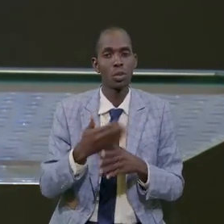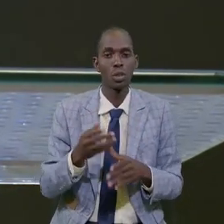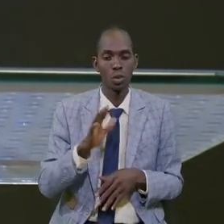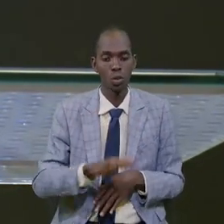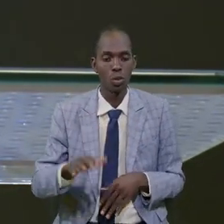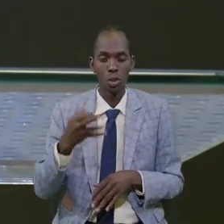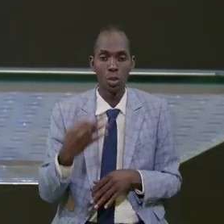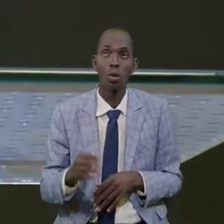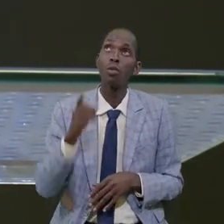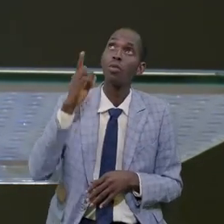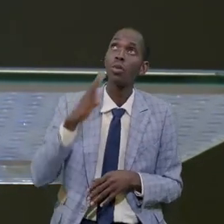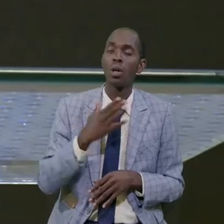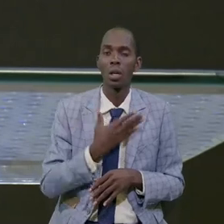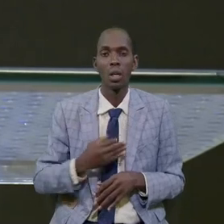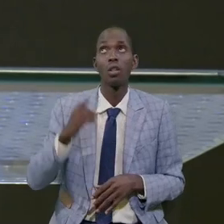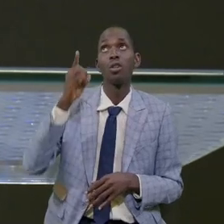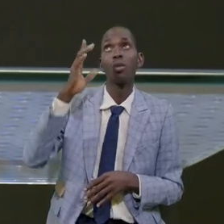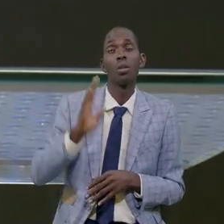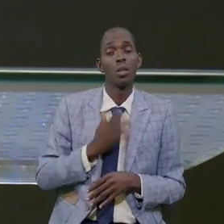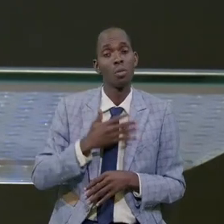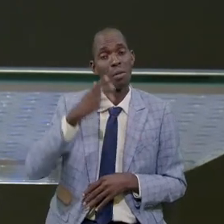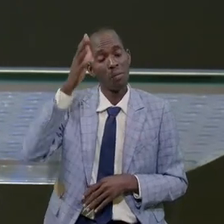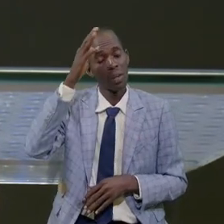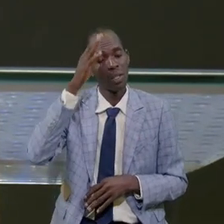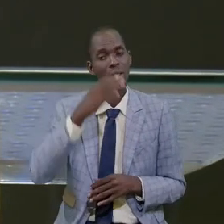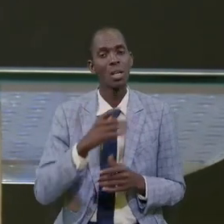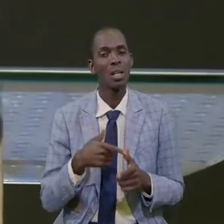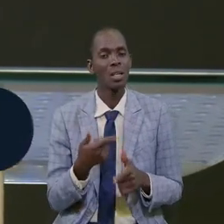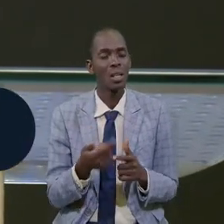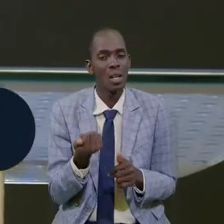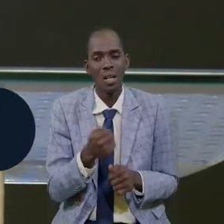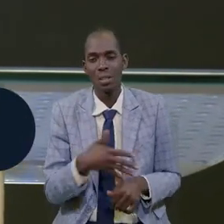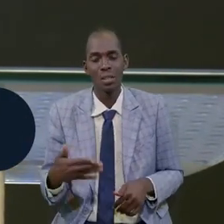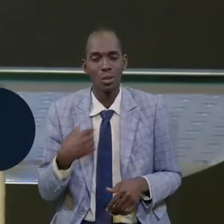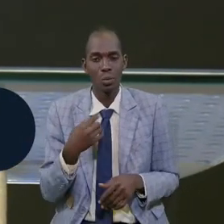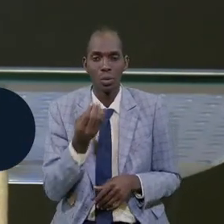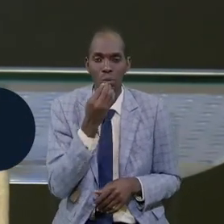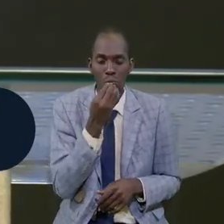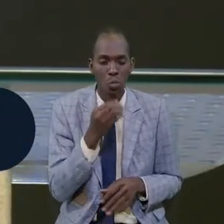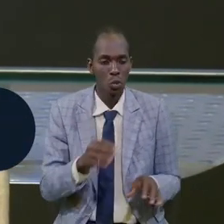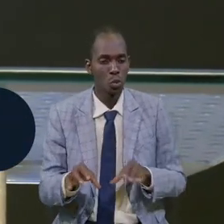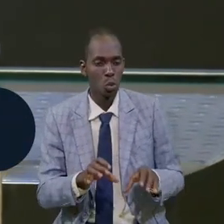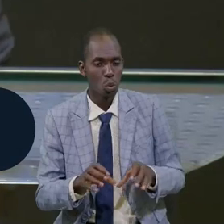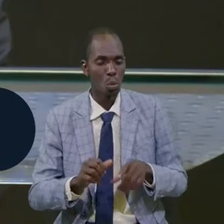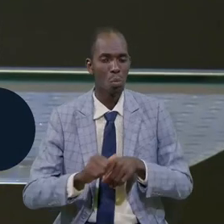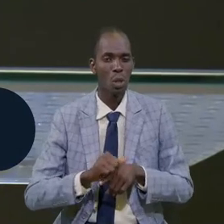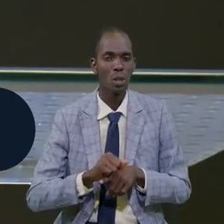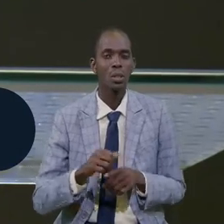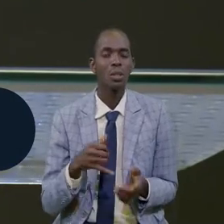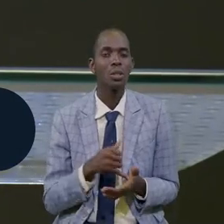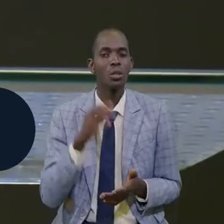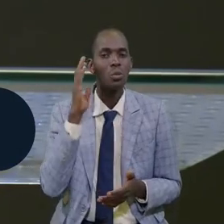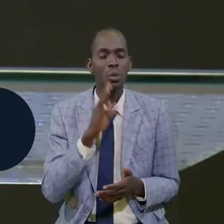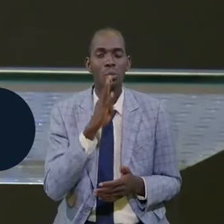Père, tout ce que nous faisons, tout ce qu'on mange, tout ce qu'on démontre, tout ce qu'on pratique,